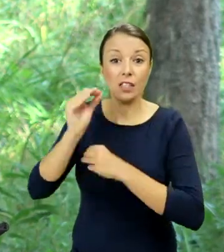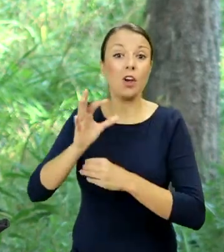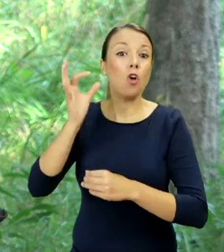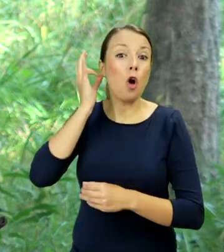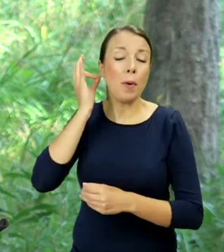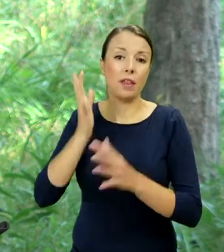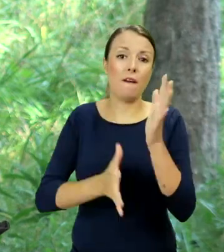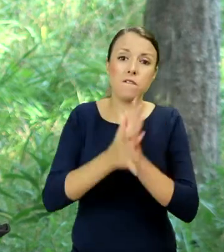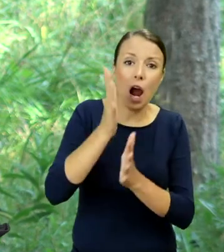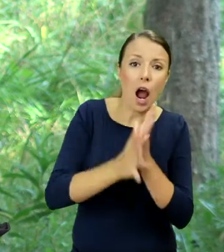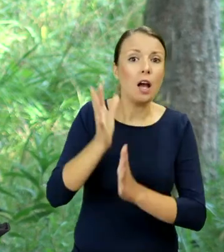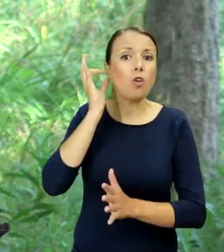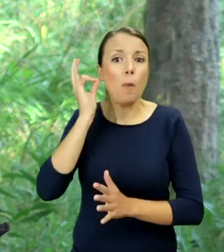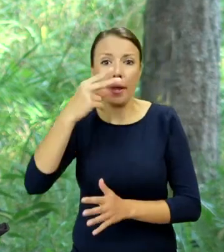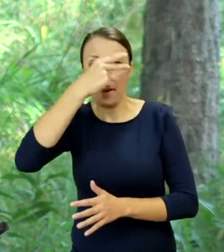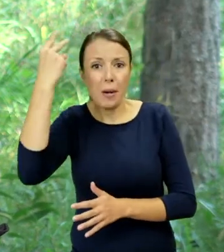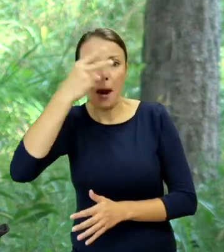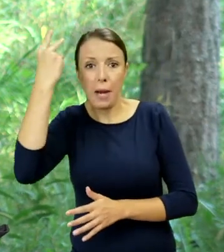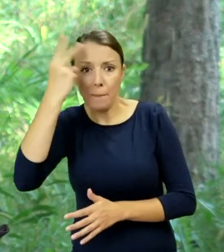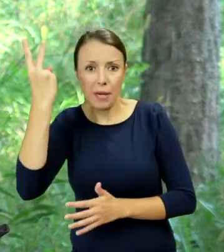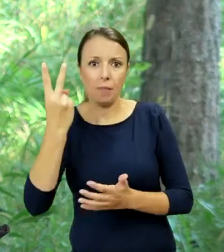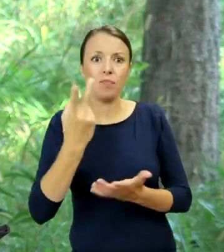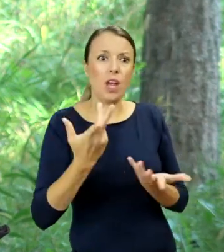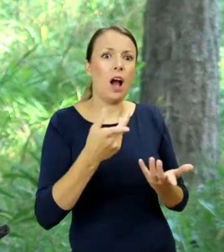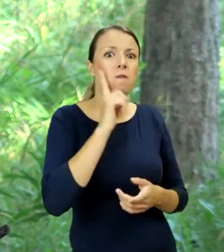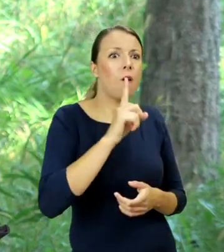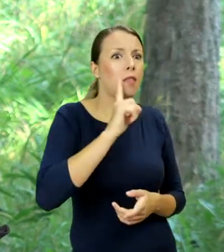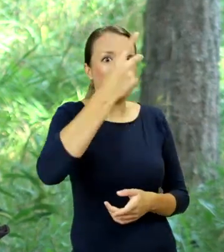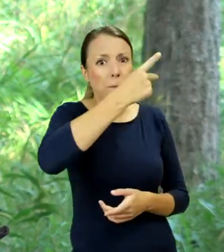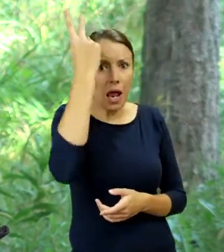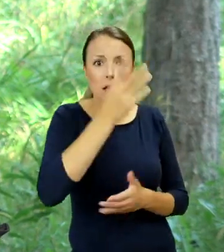rzeczywiście o tyle ważny, że kobiety nie tylko